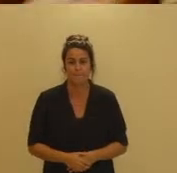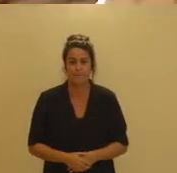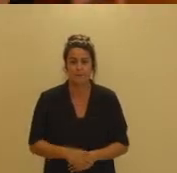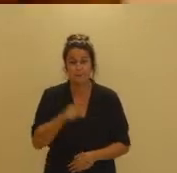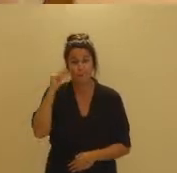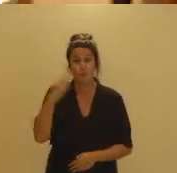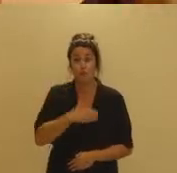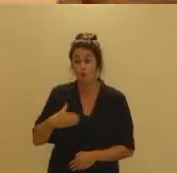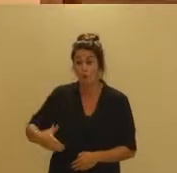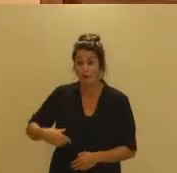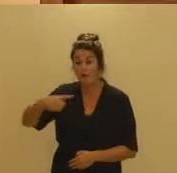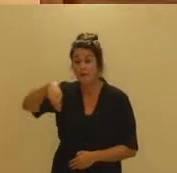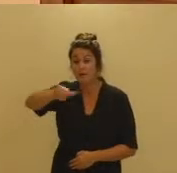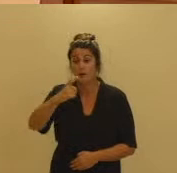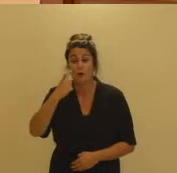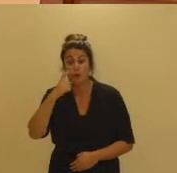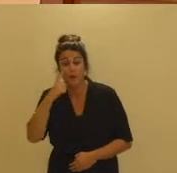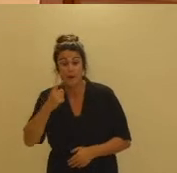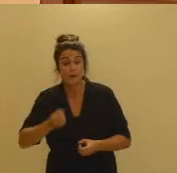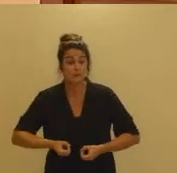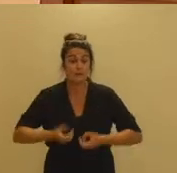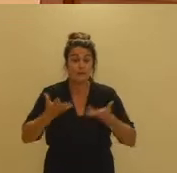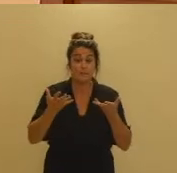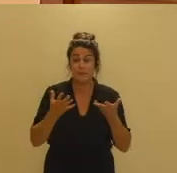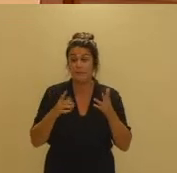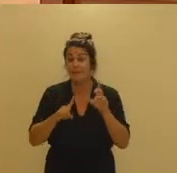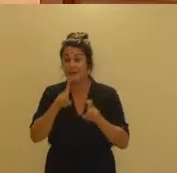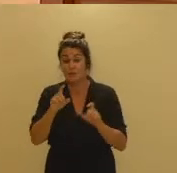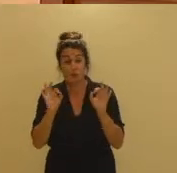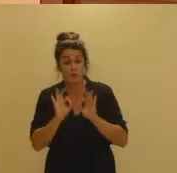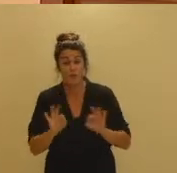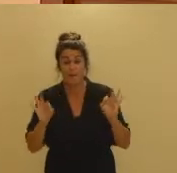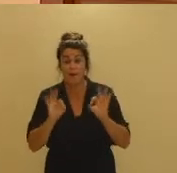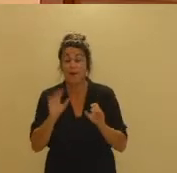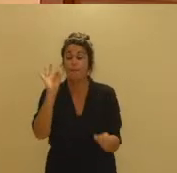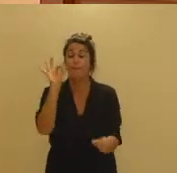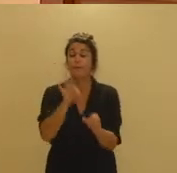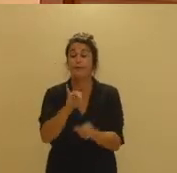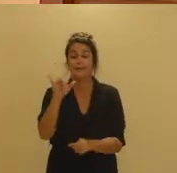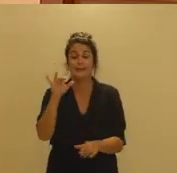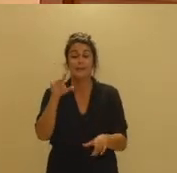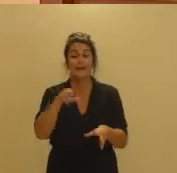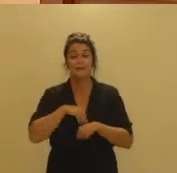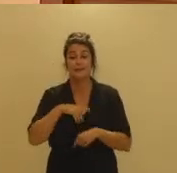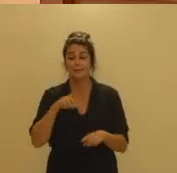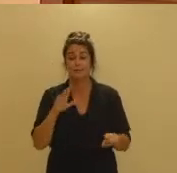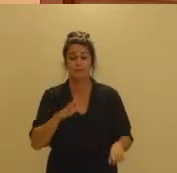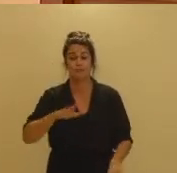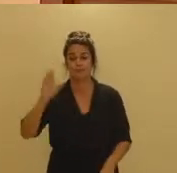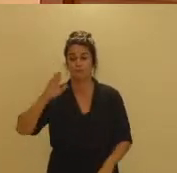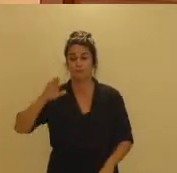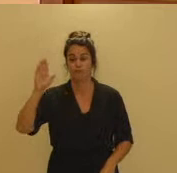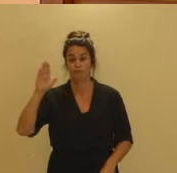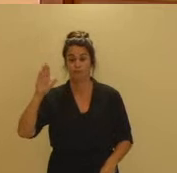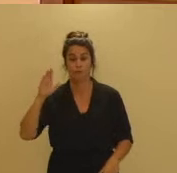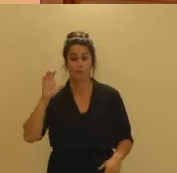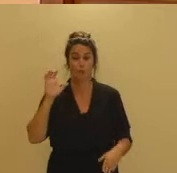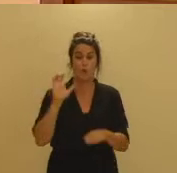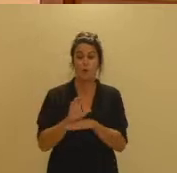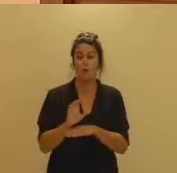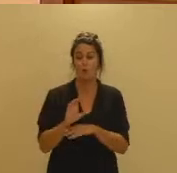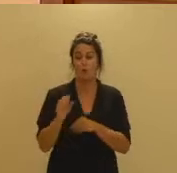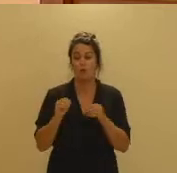Des commentaires, des questions, chers collègues? Je n'en vois pas. On passe au vote. Qui accepte? Qui vote